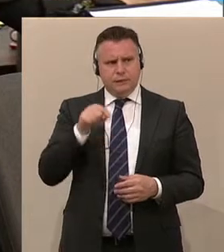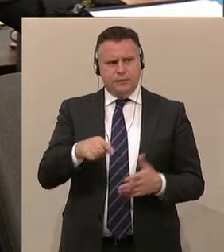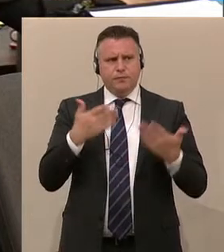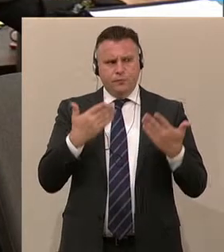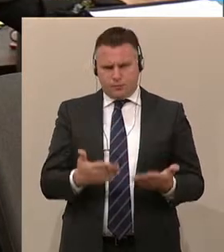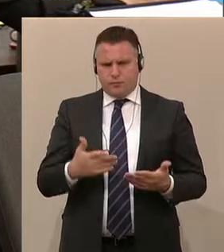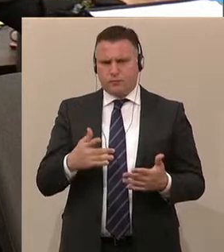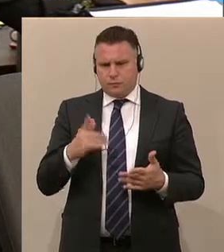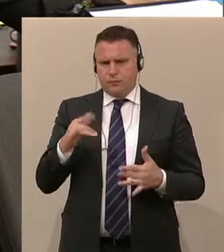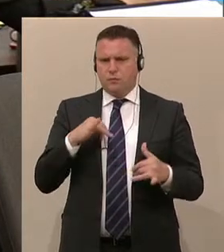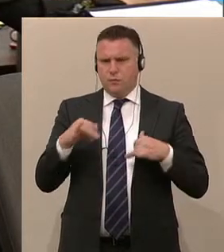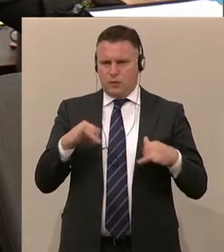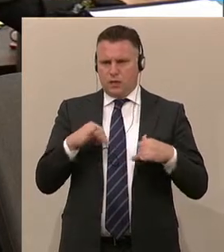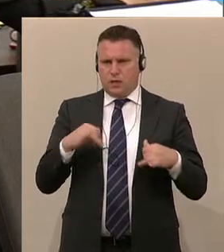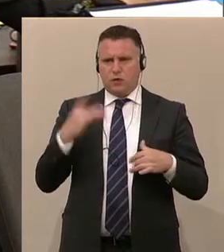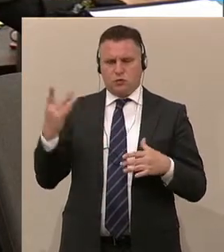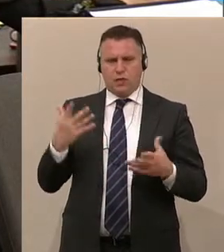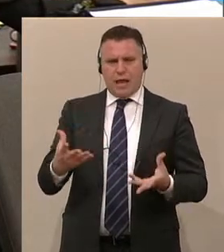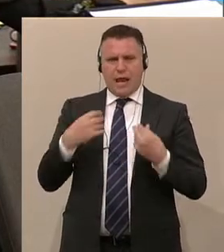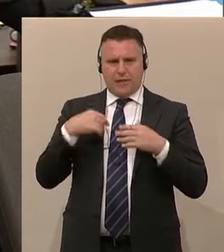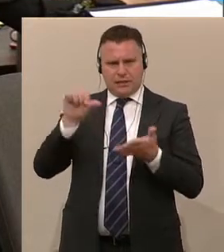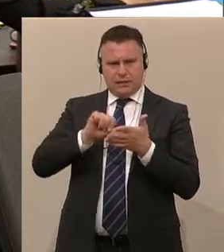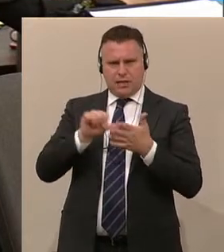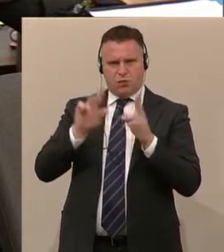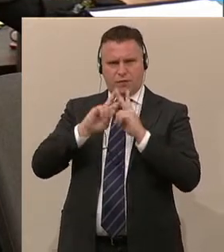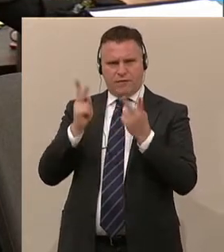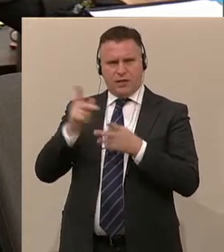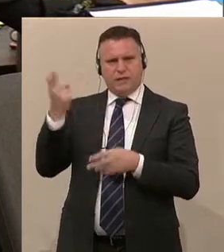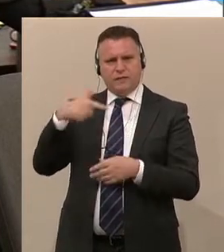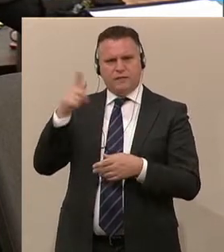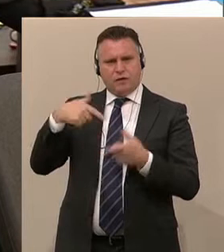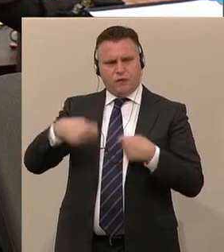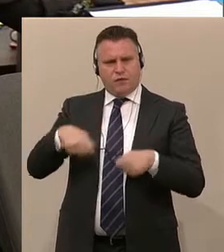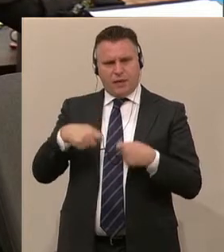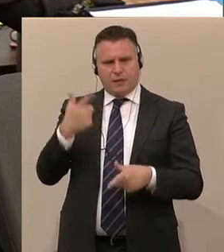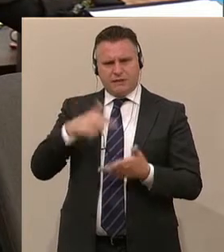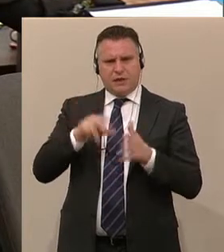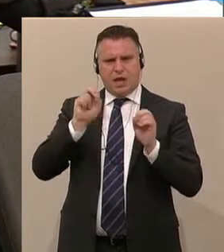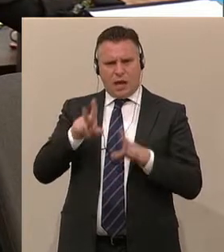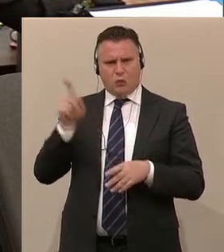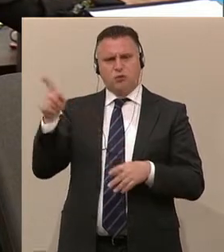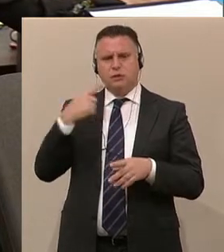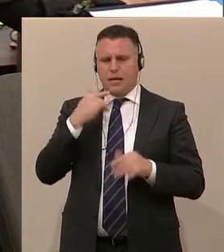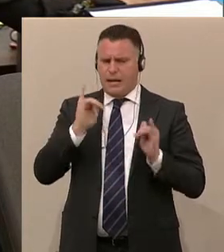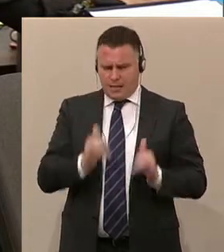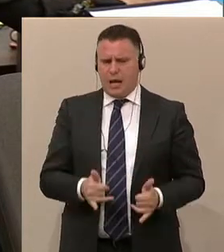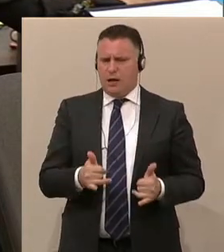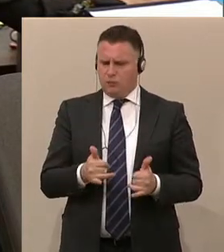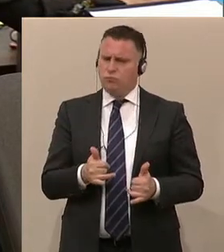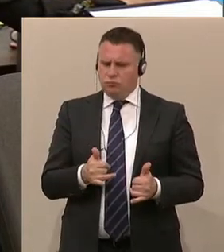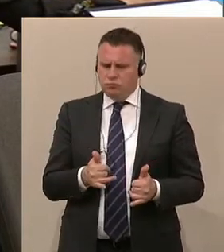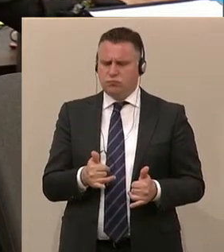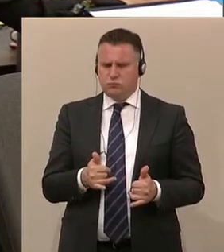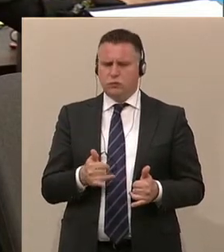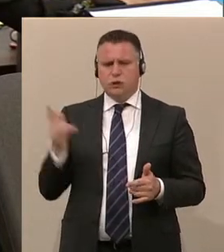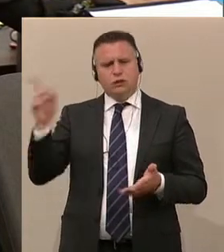Vorgangsweise wurde von der Direktorin des Welterbezentrums in einem Schreiben vom 22. Februar 2018 ausdrücklich begrüßt. Es wird